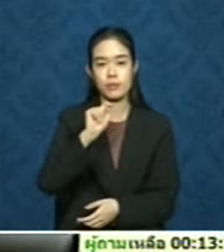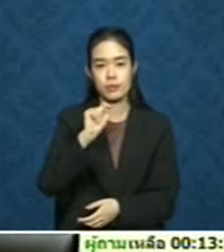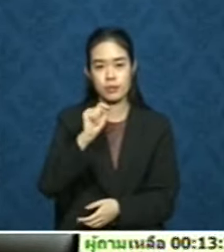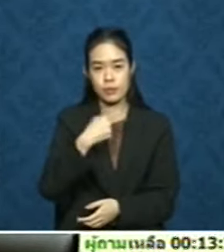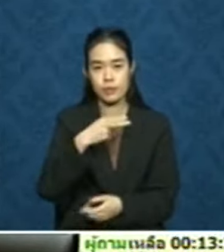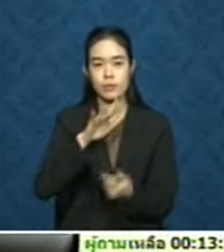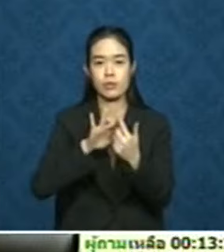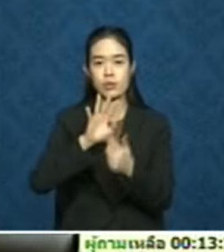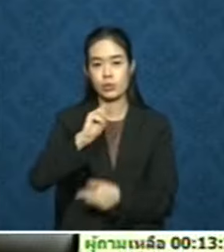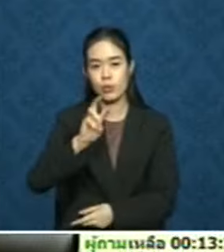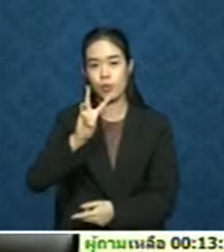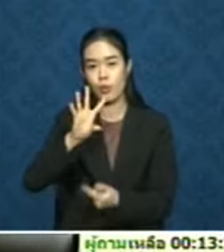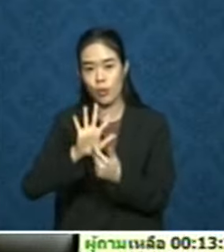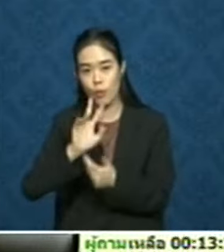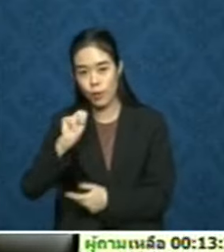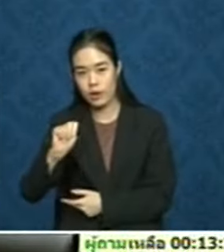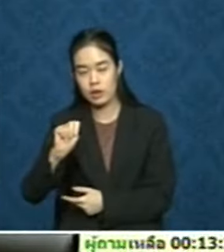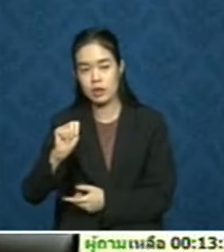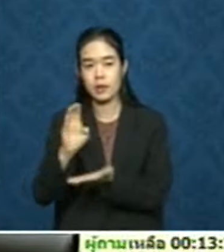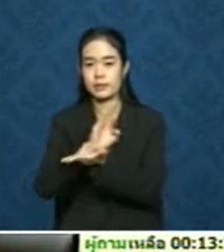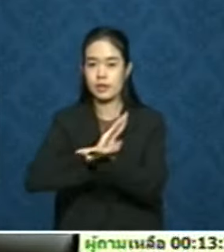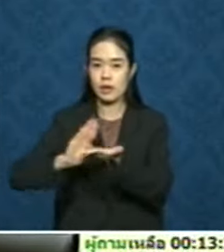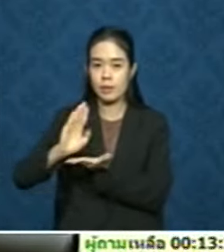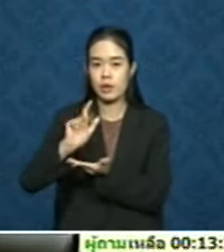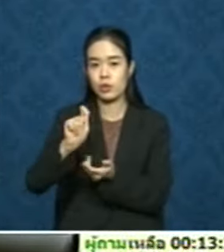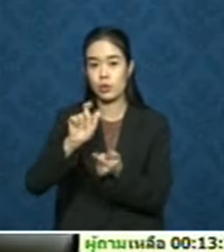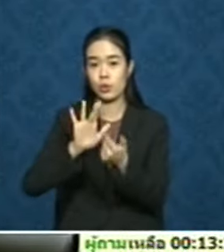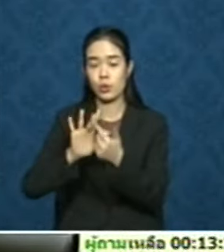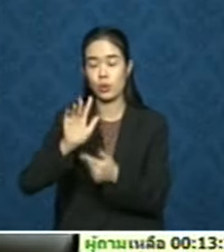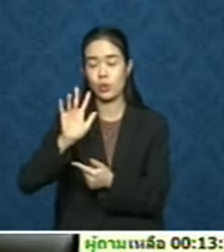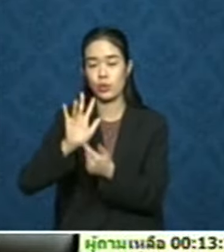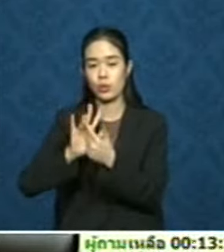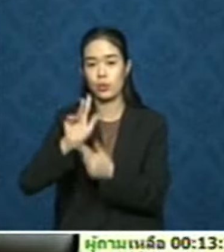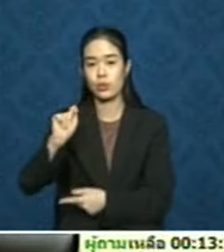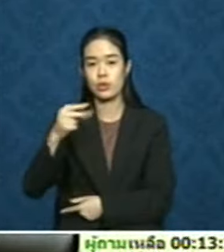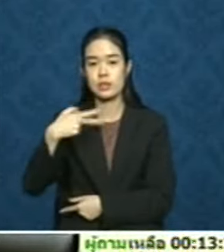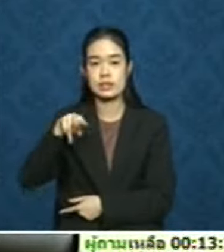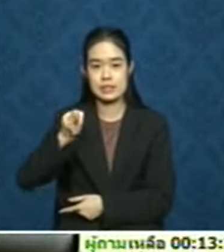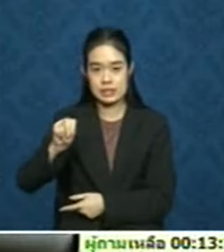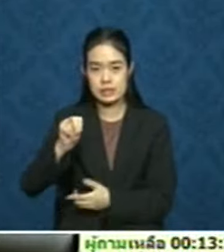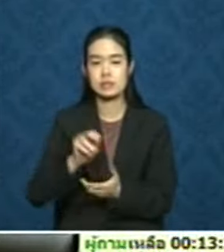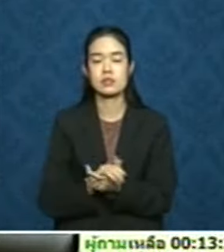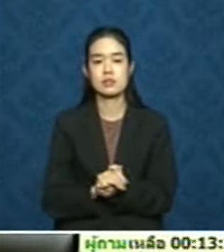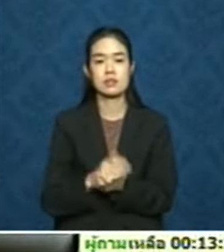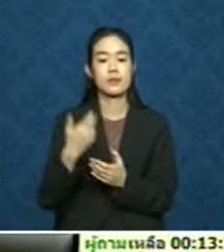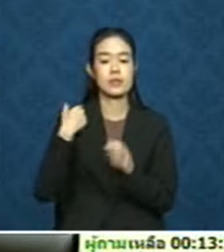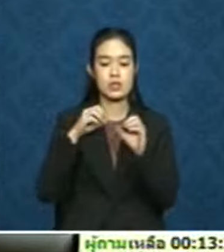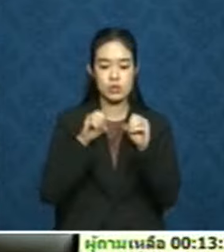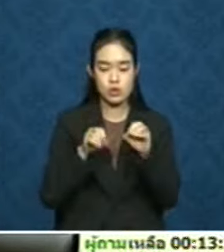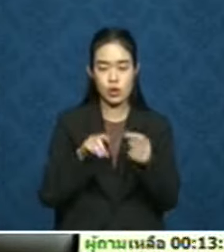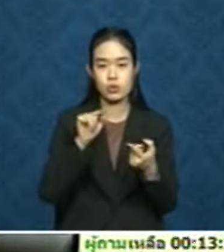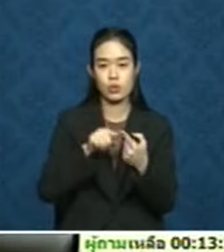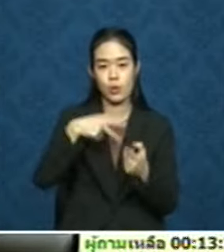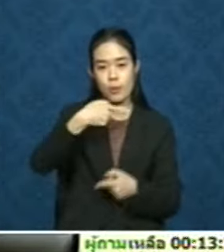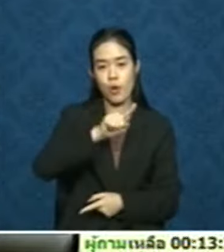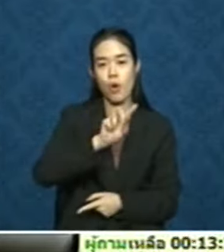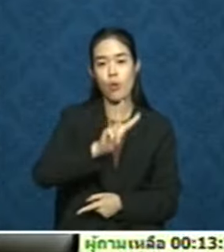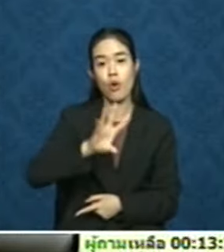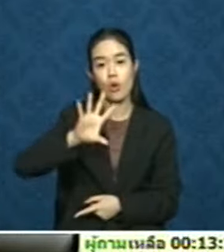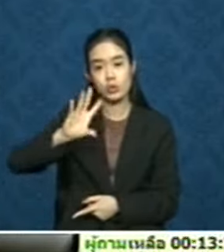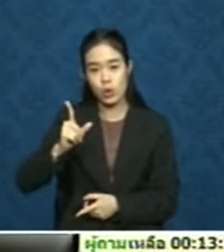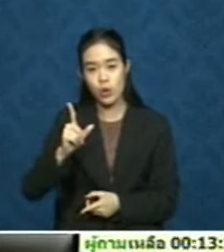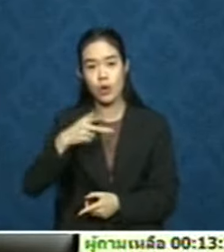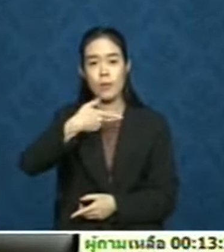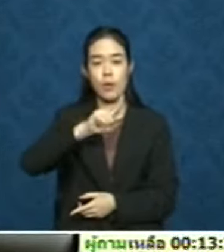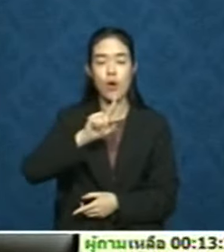างสังกัดกรมอาชีวศึกษายังสอนแค่ระดับปวช.ปวส.และผมก็ได้มีส่วนเกี่ยวข้องสนับส